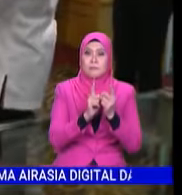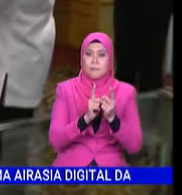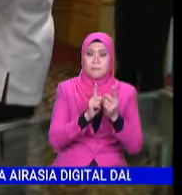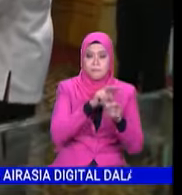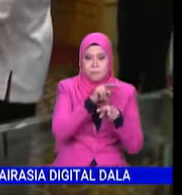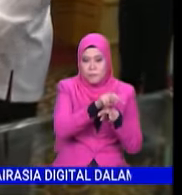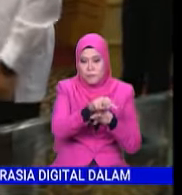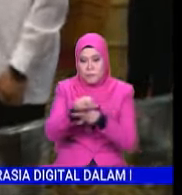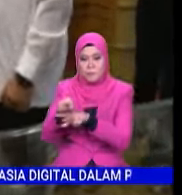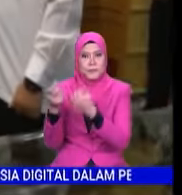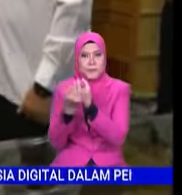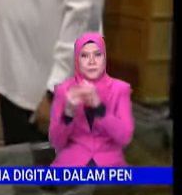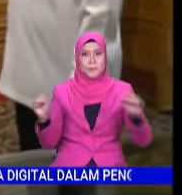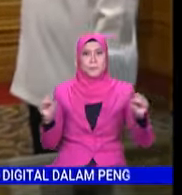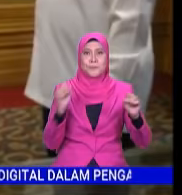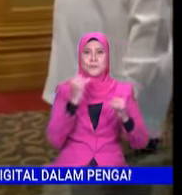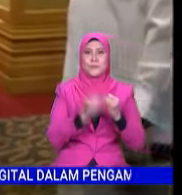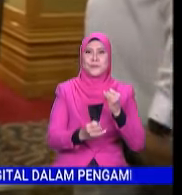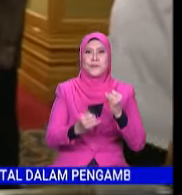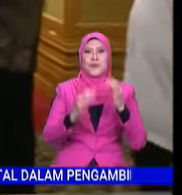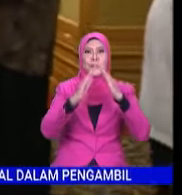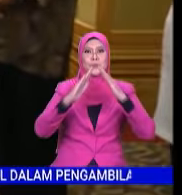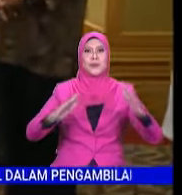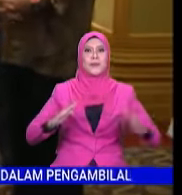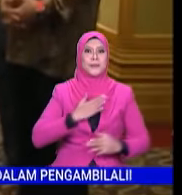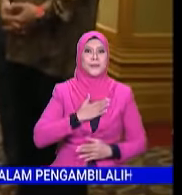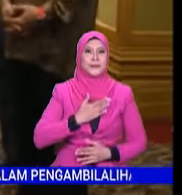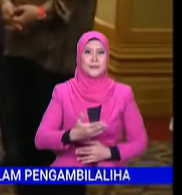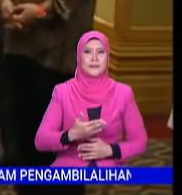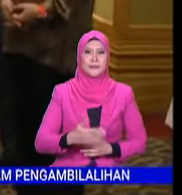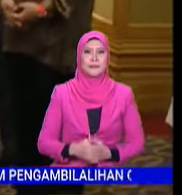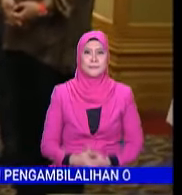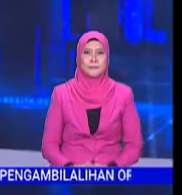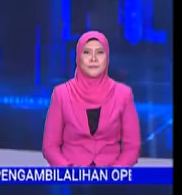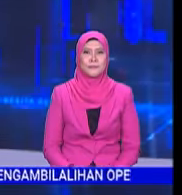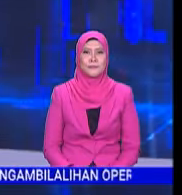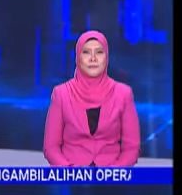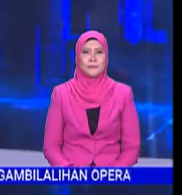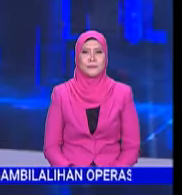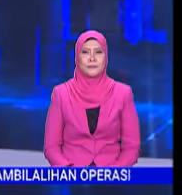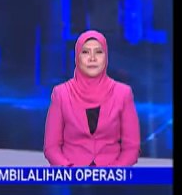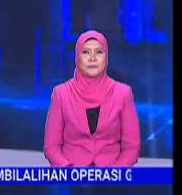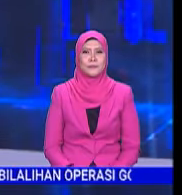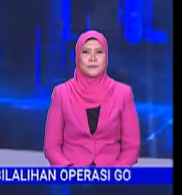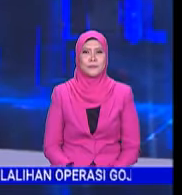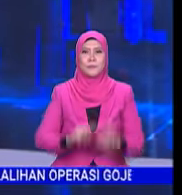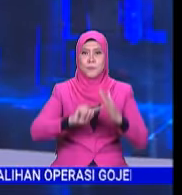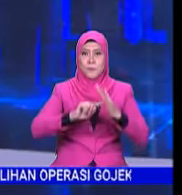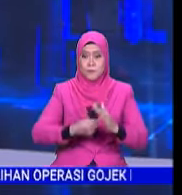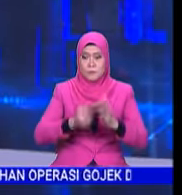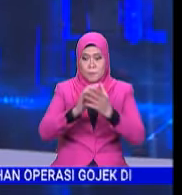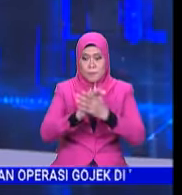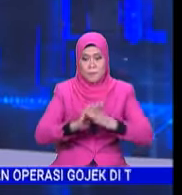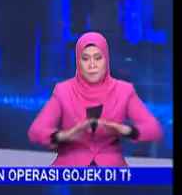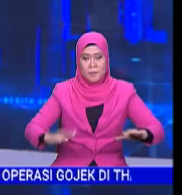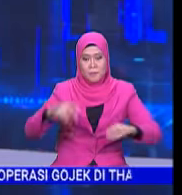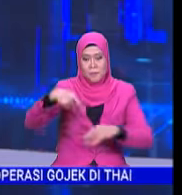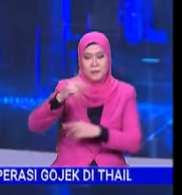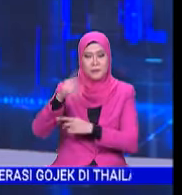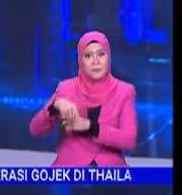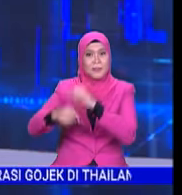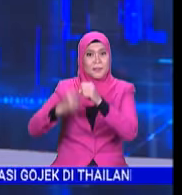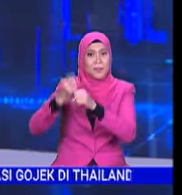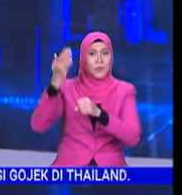membuat tinjauan persiapan akhir rumah prihatin. Sejak diselamatkan pada PKP tahun